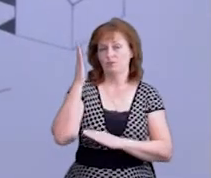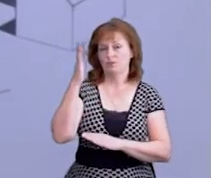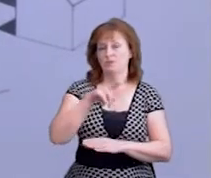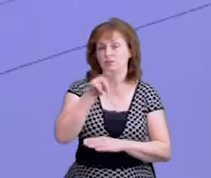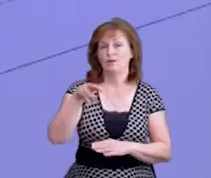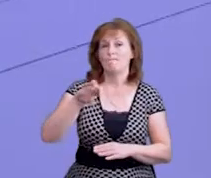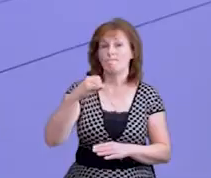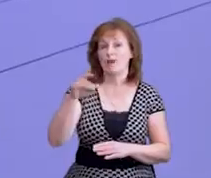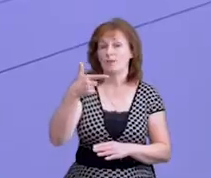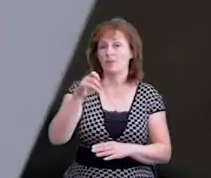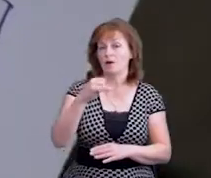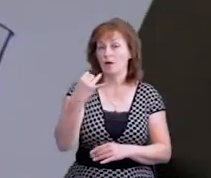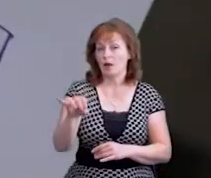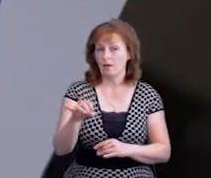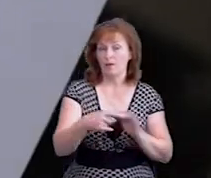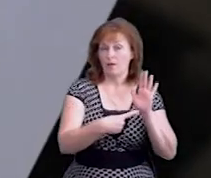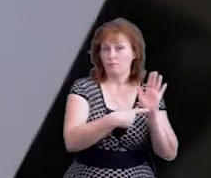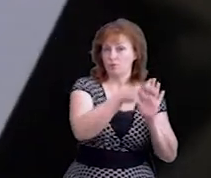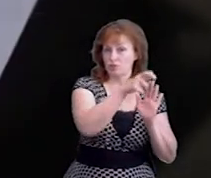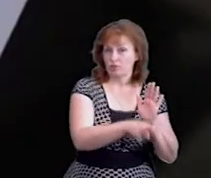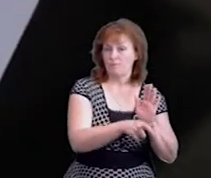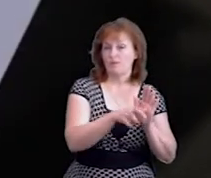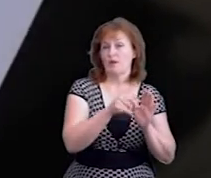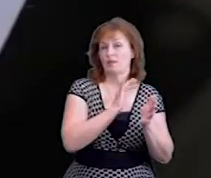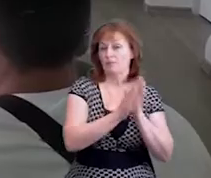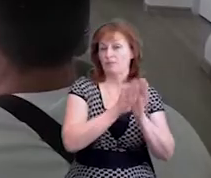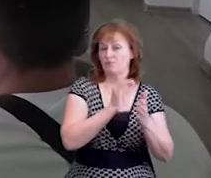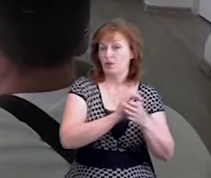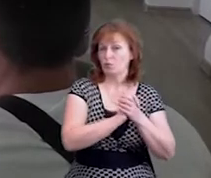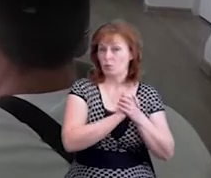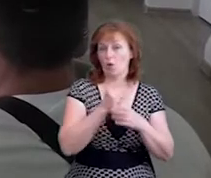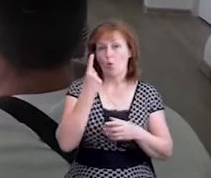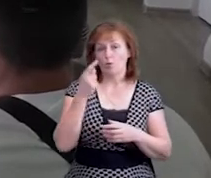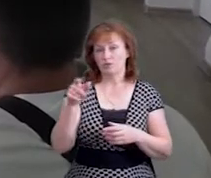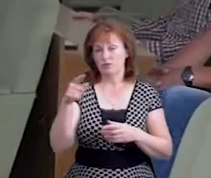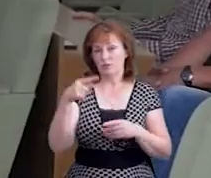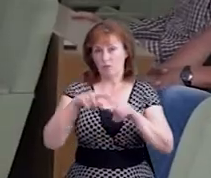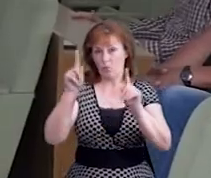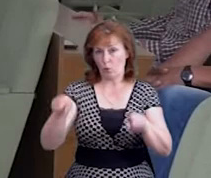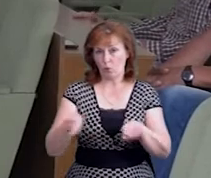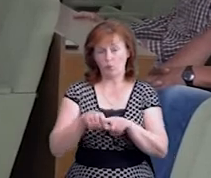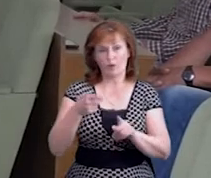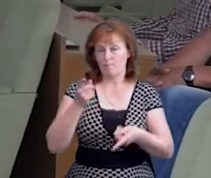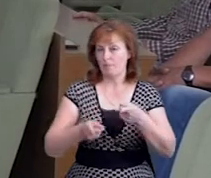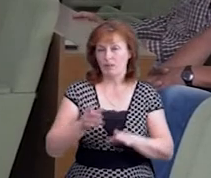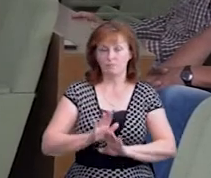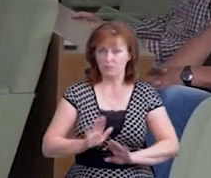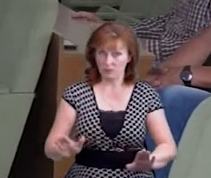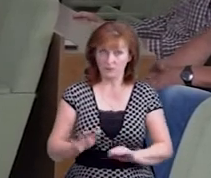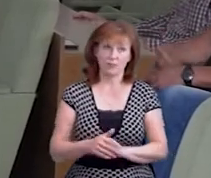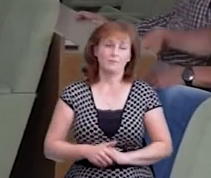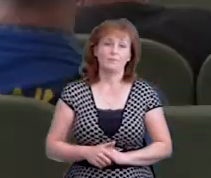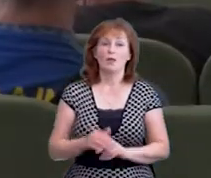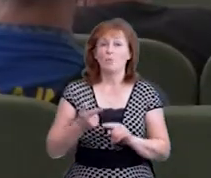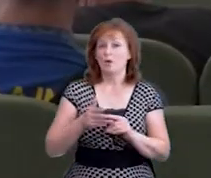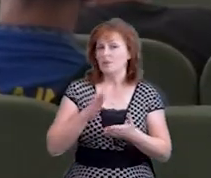гаю. 6 – на проспекті Миру, 1 бюлетень визнали недійсним. Такі обговорення не можна назвати громадськими слуханнями, а отже вони